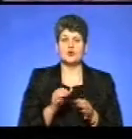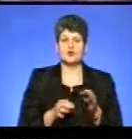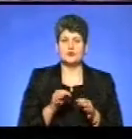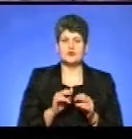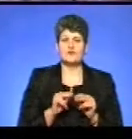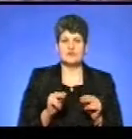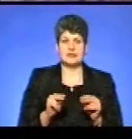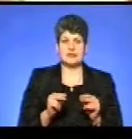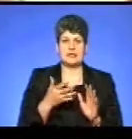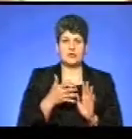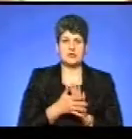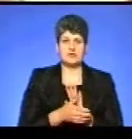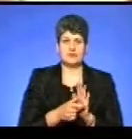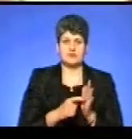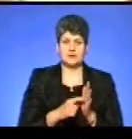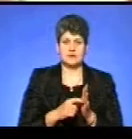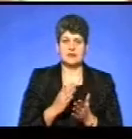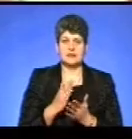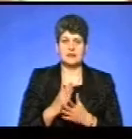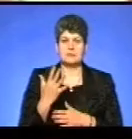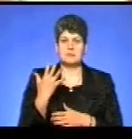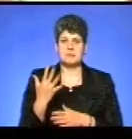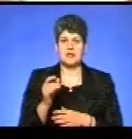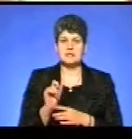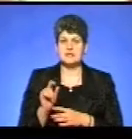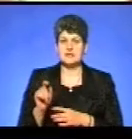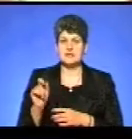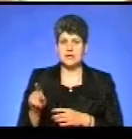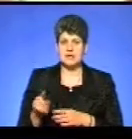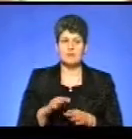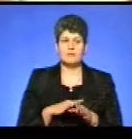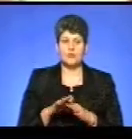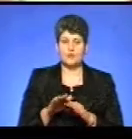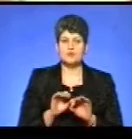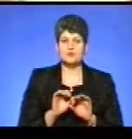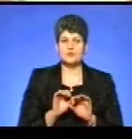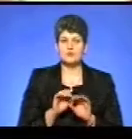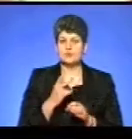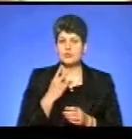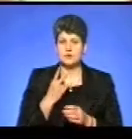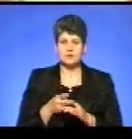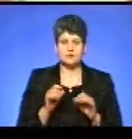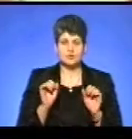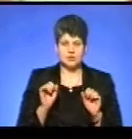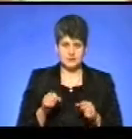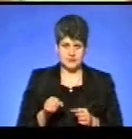класу». Є 5 завдань, які повністю розкривають